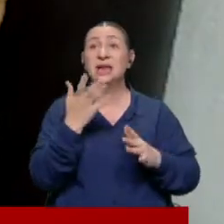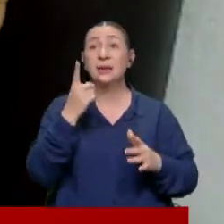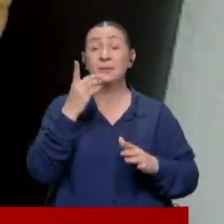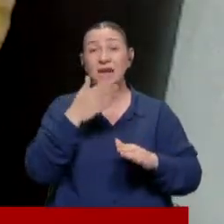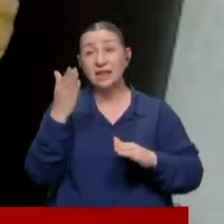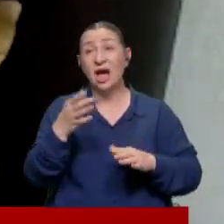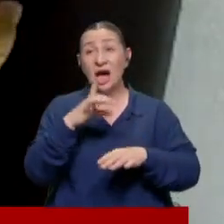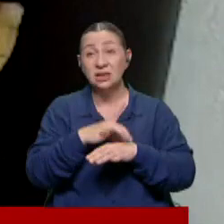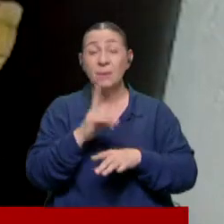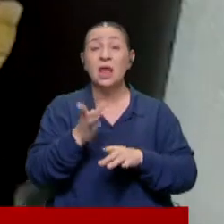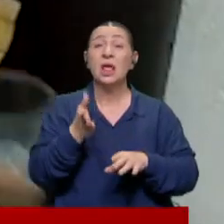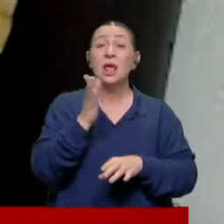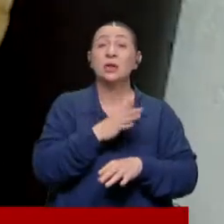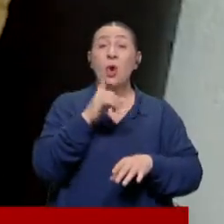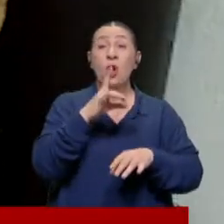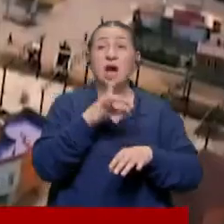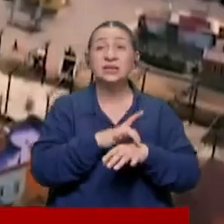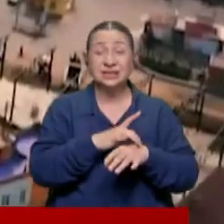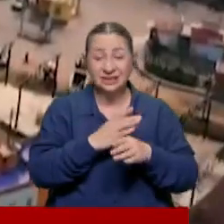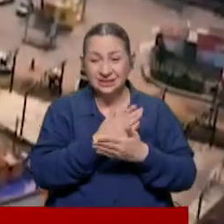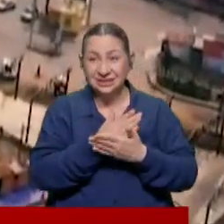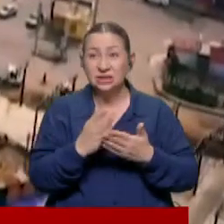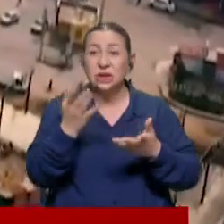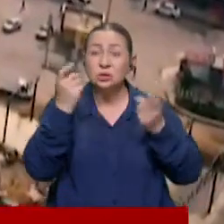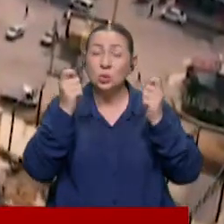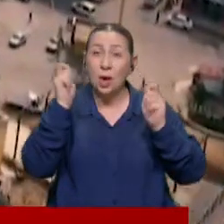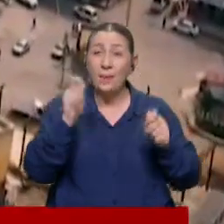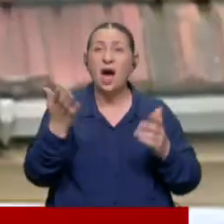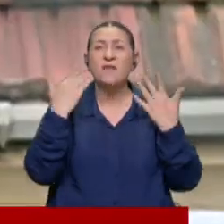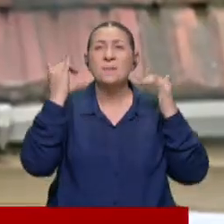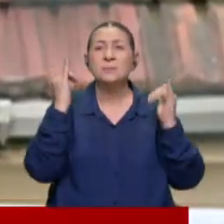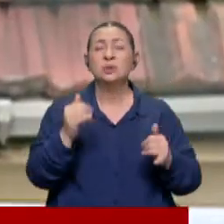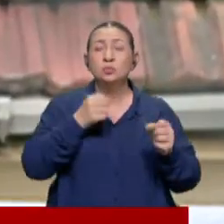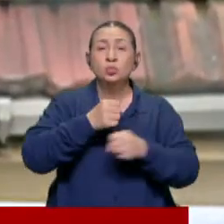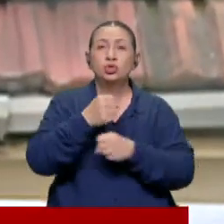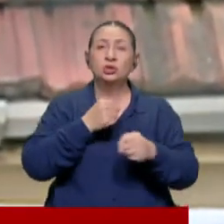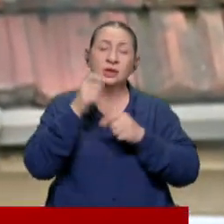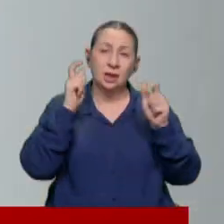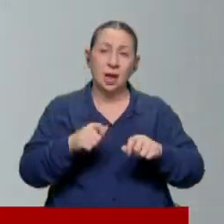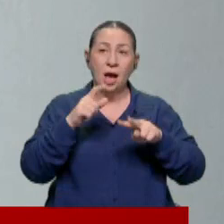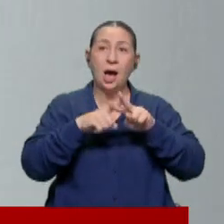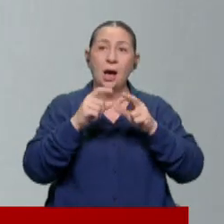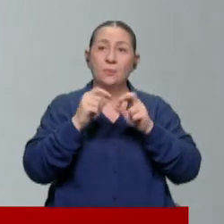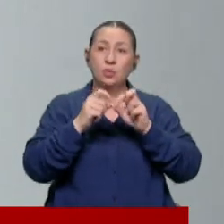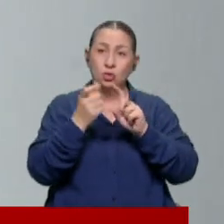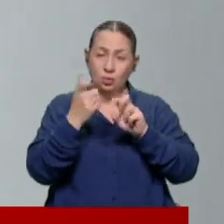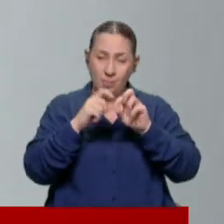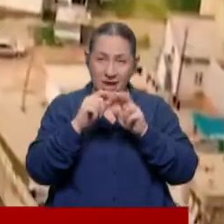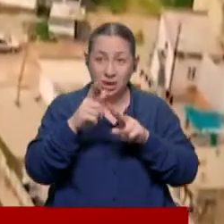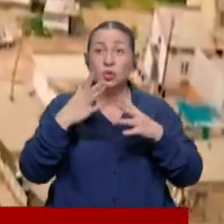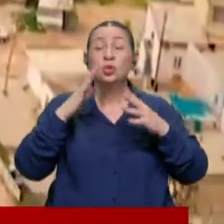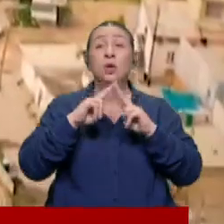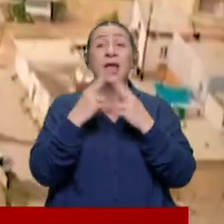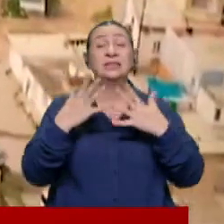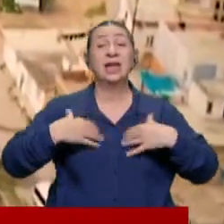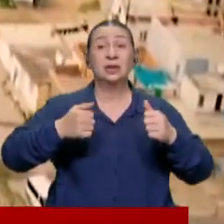yandan hastalığıyla bir yandan da o hastalığın seyrini daha da zorlaştıran hava kirliliğiyle mücadele ediyor Abdülbari Koç. Dünya Sağlık